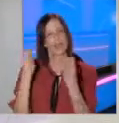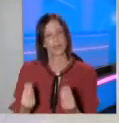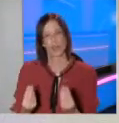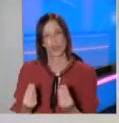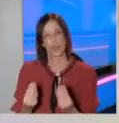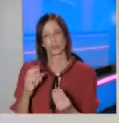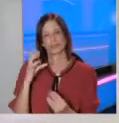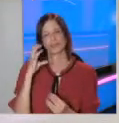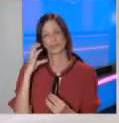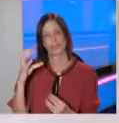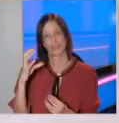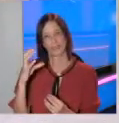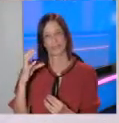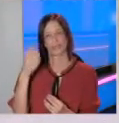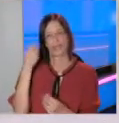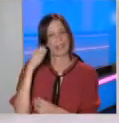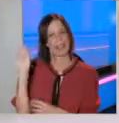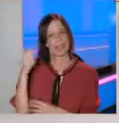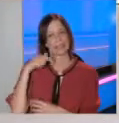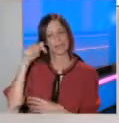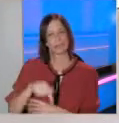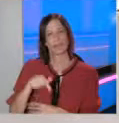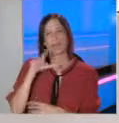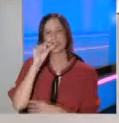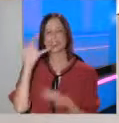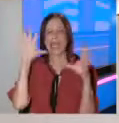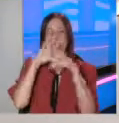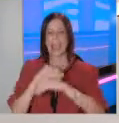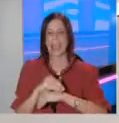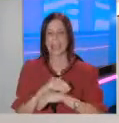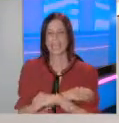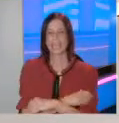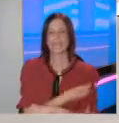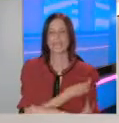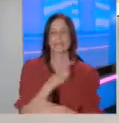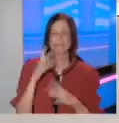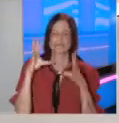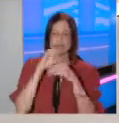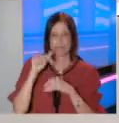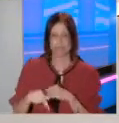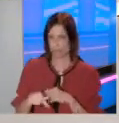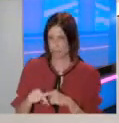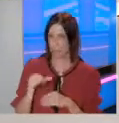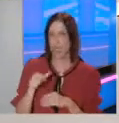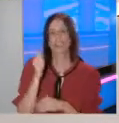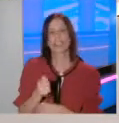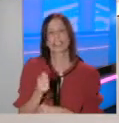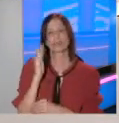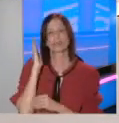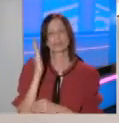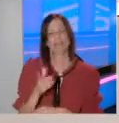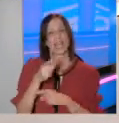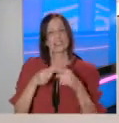לכם, צופים וצופות יקרים, אתם איתנו כאן בציוצי ערב, רצועת הערב שלנו כאן בערוץ כנסת בשידור חי, חצי